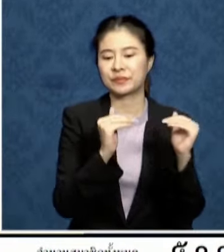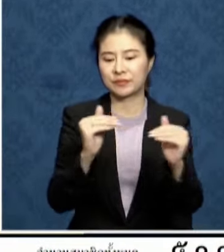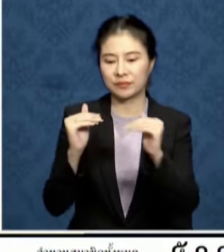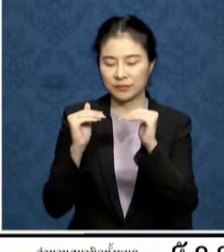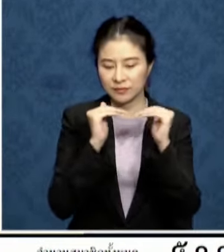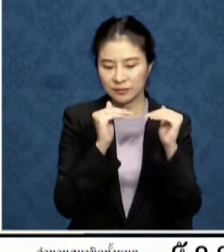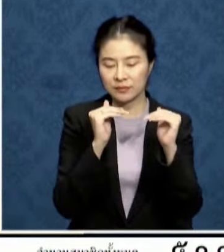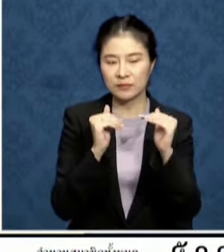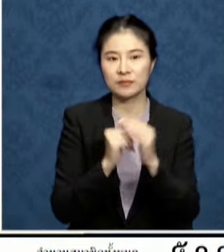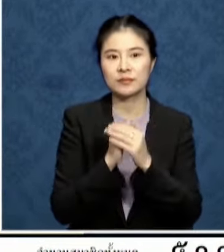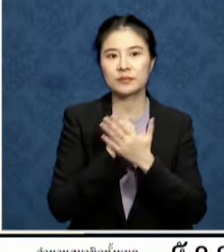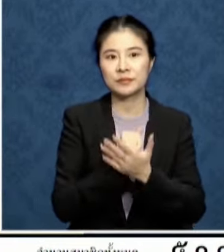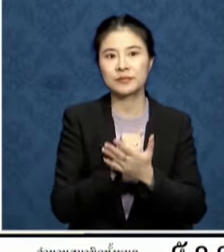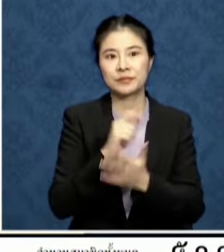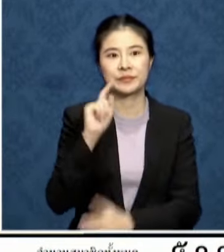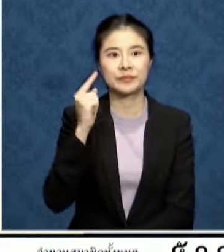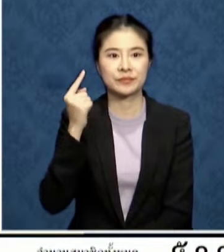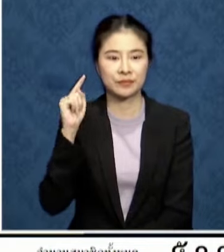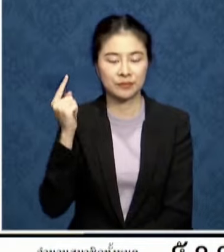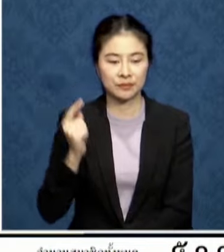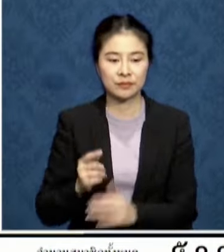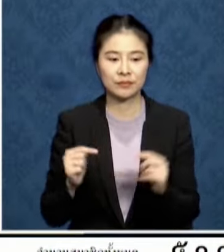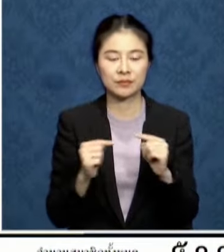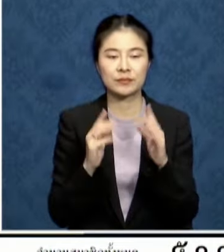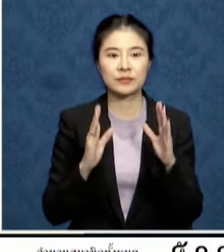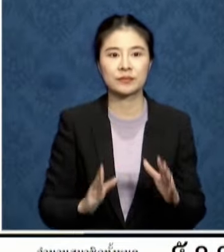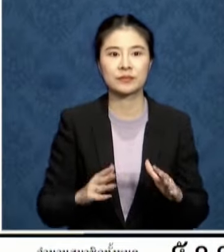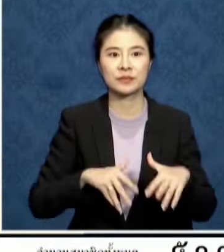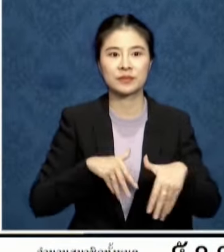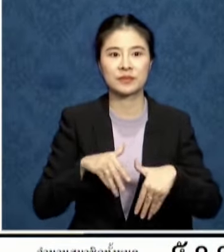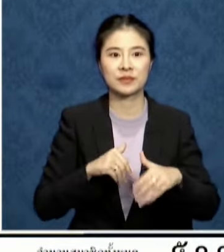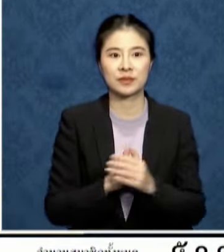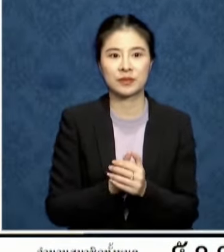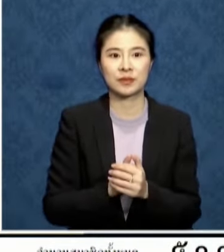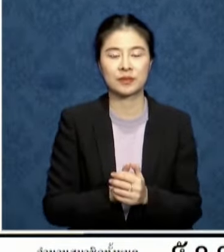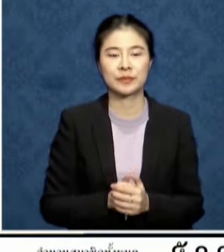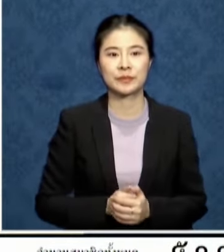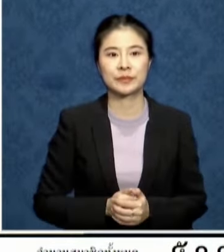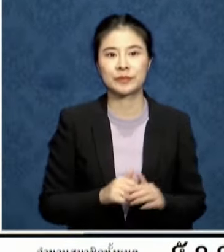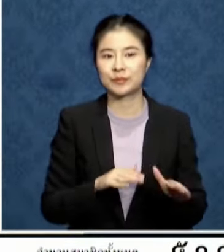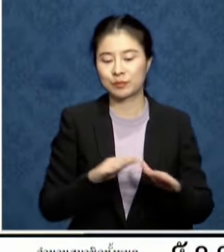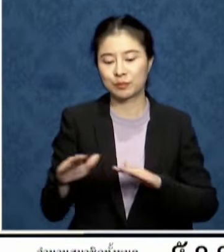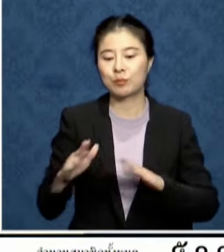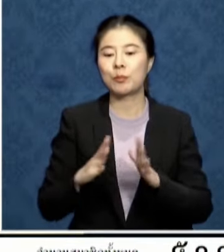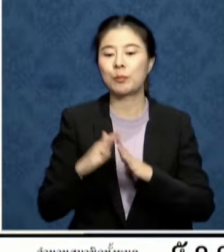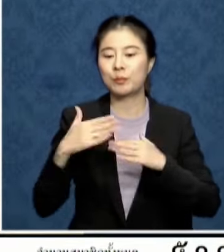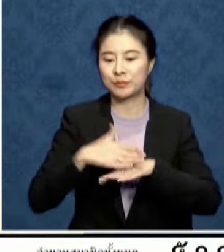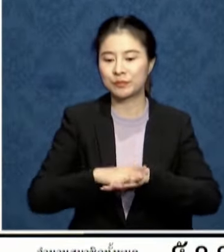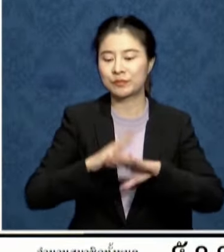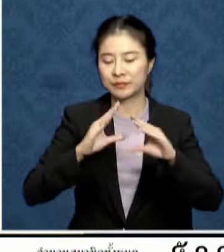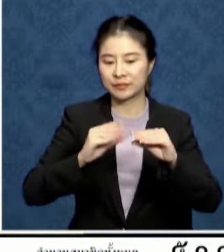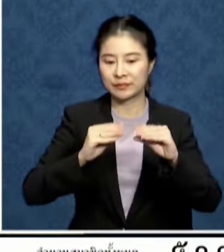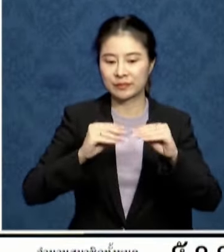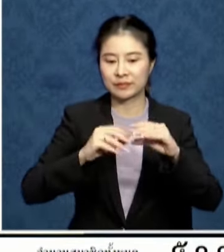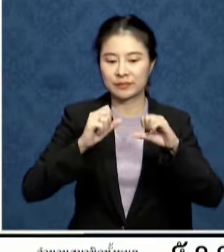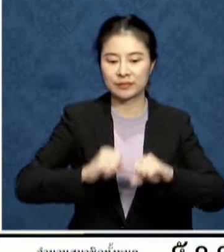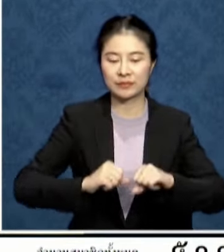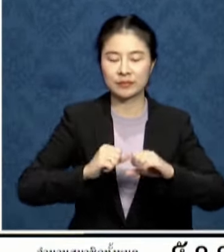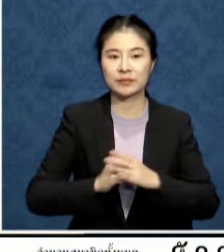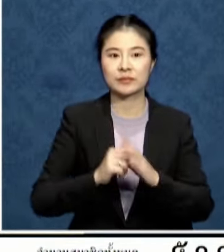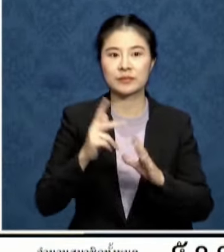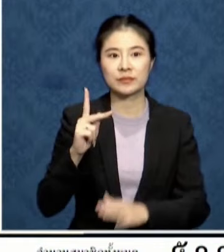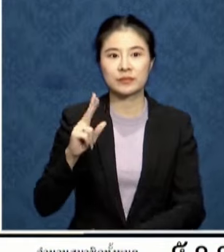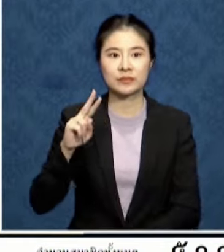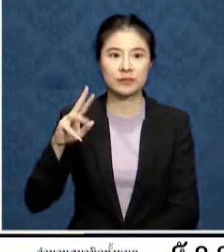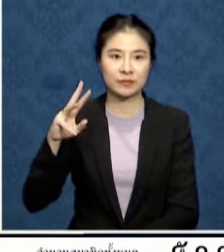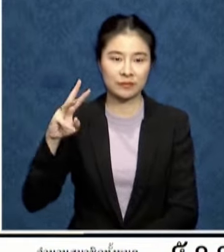นมีความทันสมัยและมีความหลากหลายผมและพรรคก้าวไกลครับเรายินดีร่วมกันกับส.ส.ทุกพรรคและคณะรัฐมนตรี